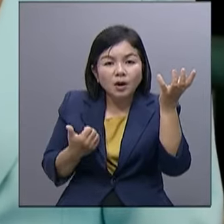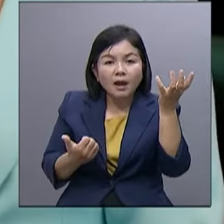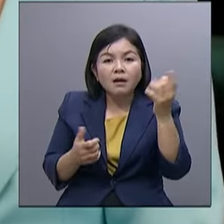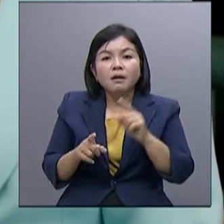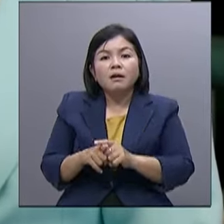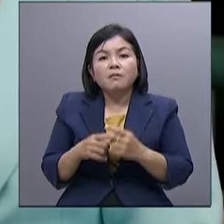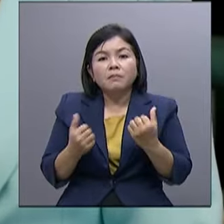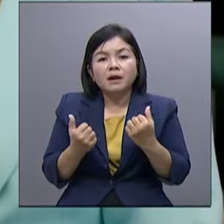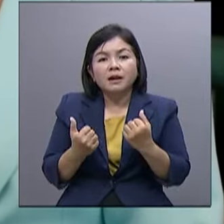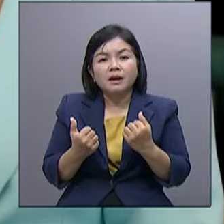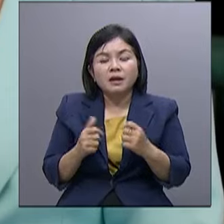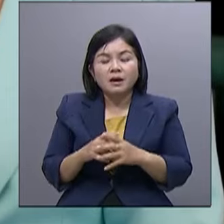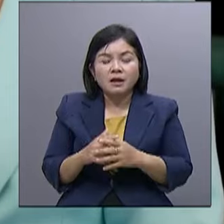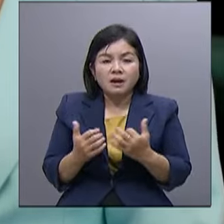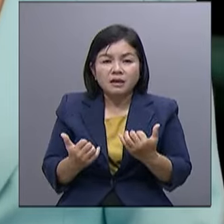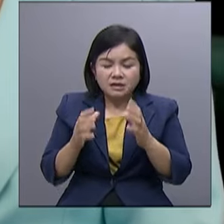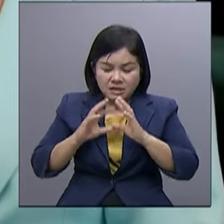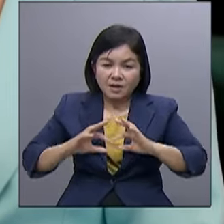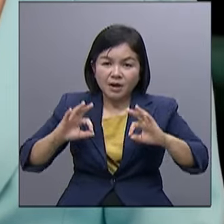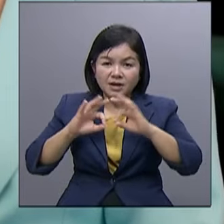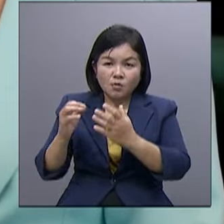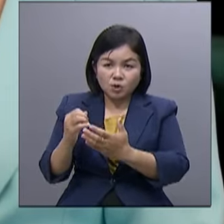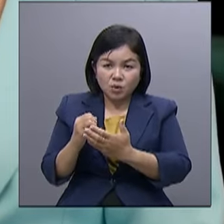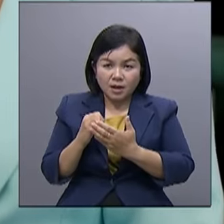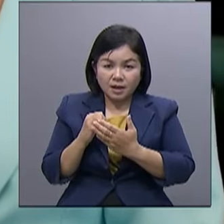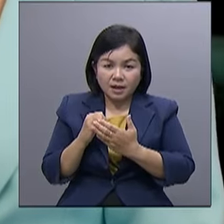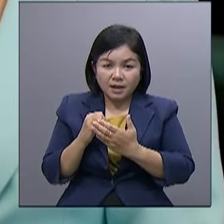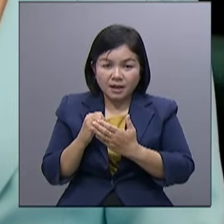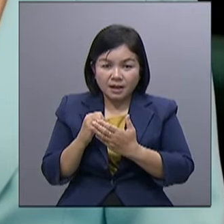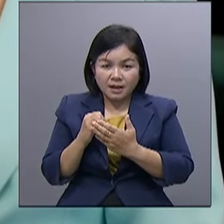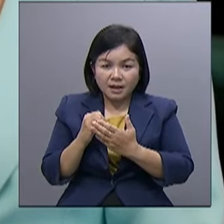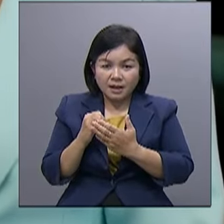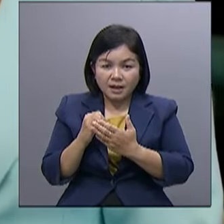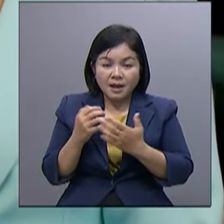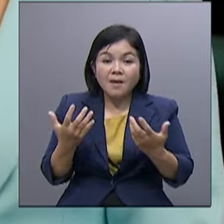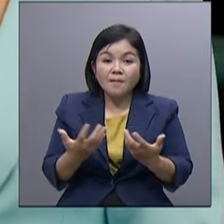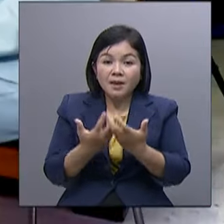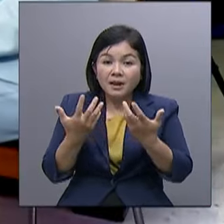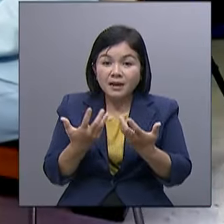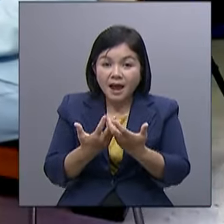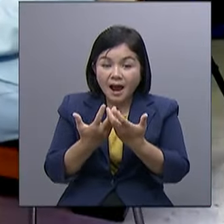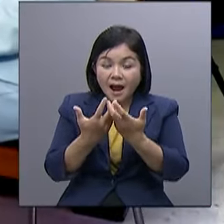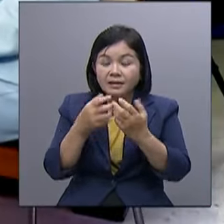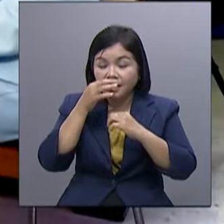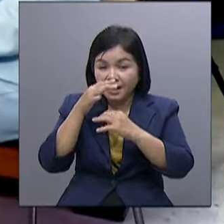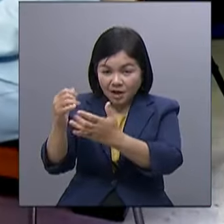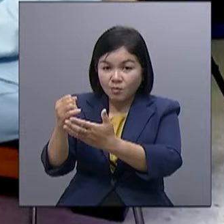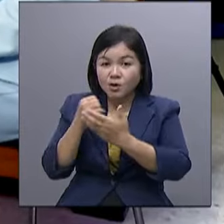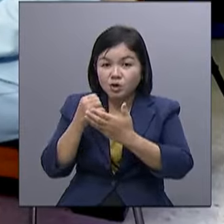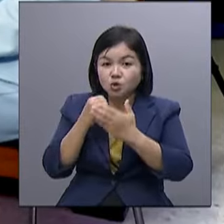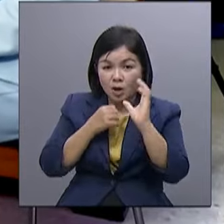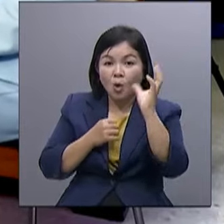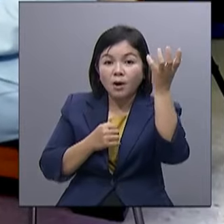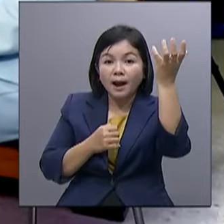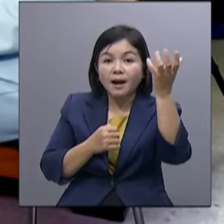กับสัตว์ประหลาดอ่ะแล้วนี่คืออาวุธที่ดีที่สุดของเราสัตว์ประหลาดดันโจมตีอาวุธที่ดีที่สุดของเราว่าเราจะใช้